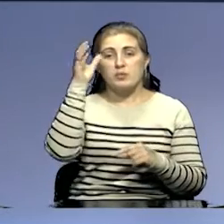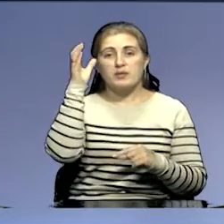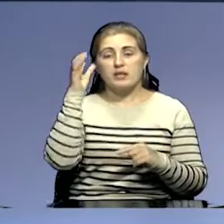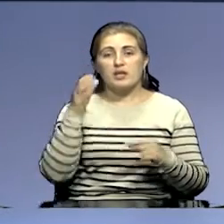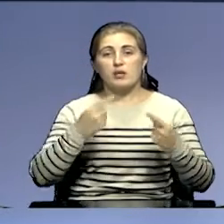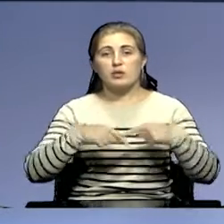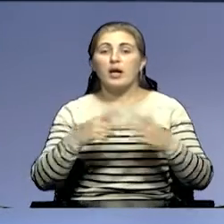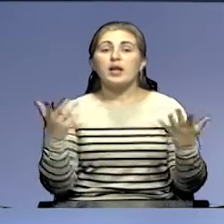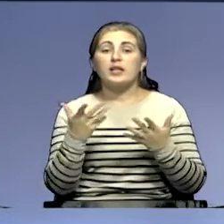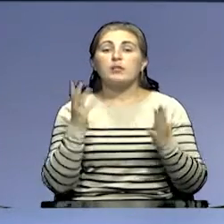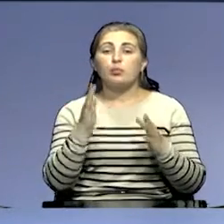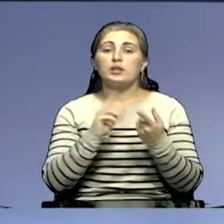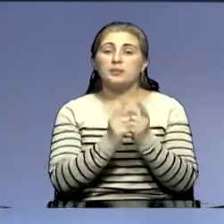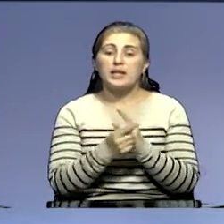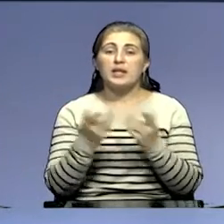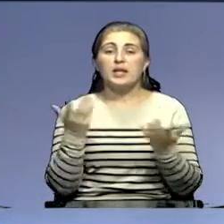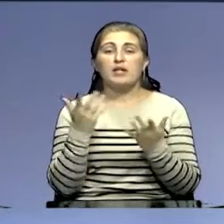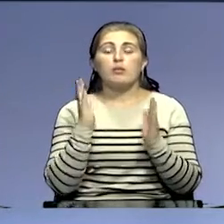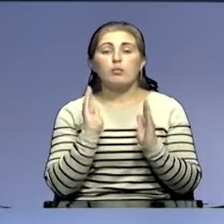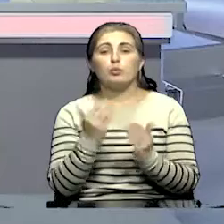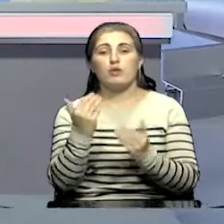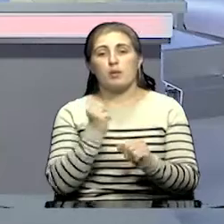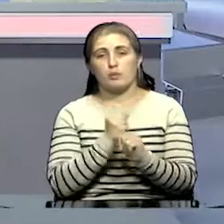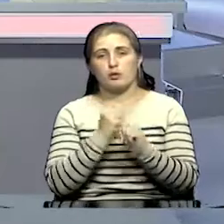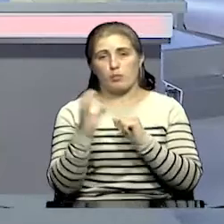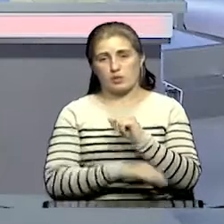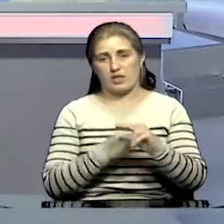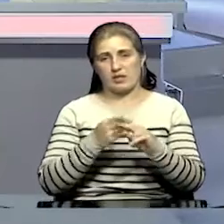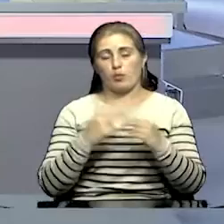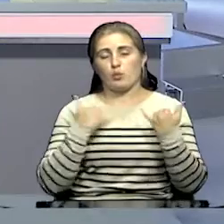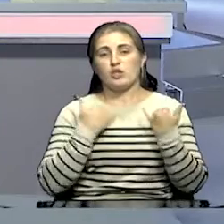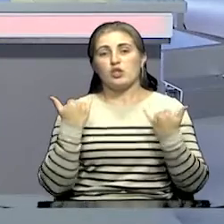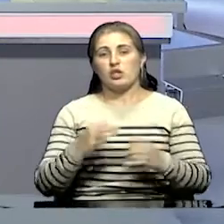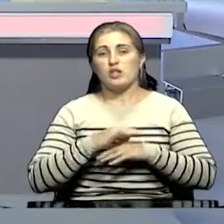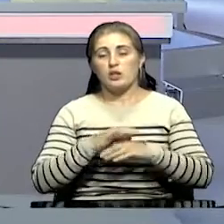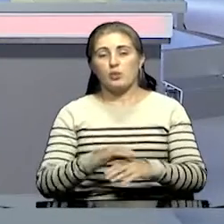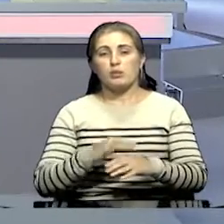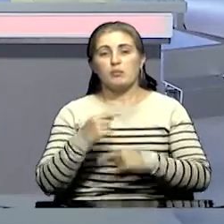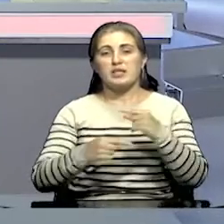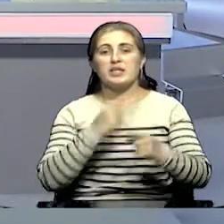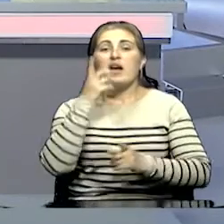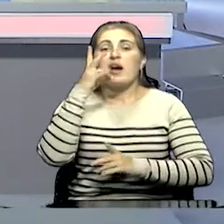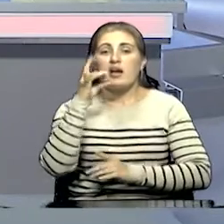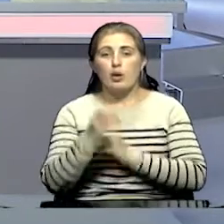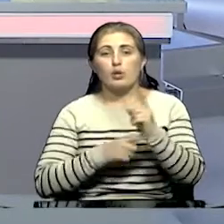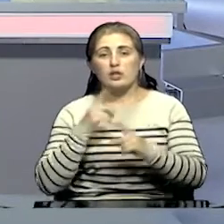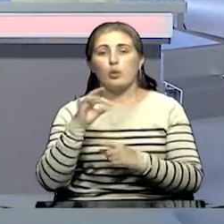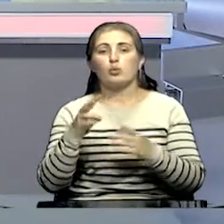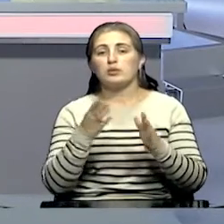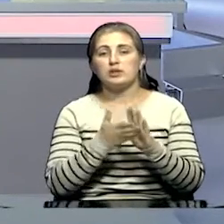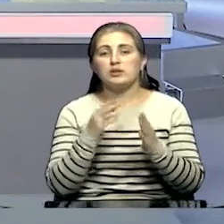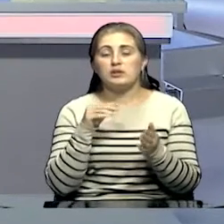будут изменения и какого он будет работаться после этого да у нас один час процессе реорганизации он заключается в при